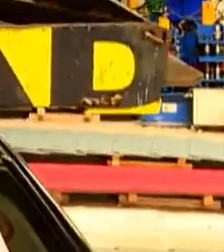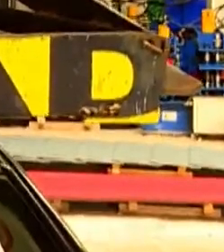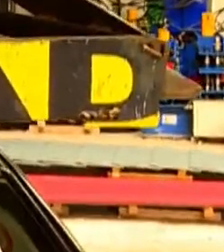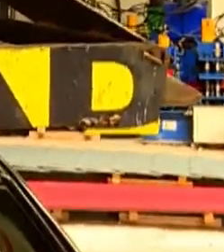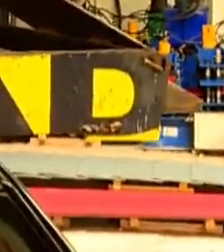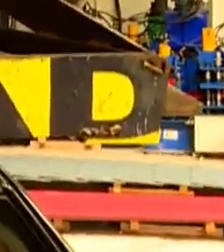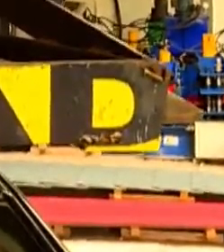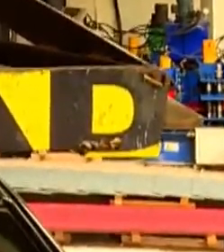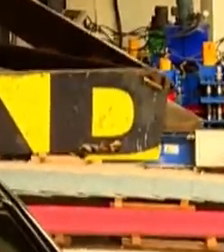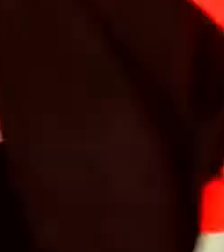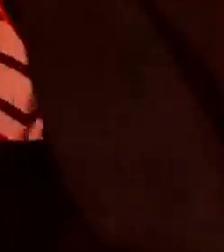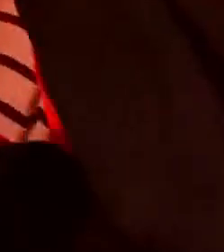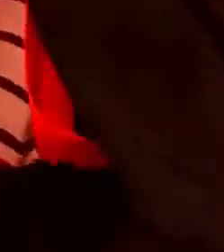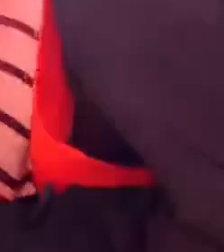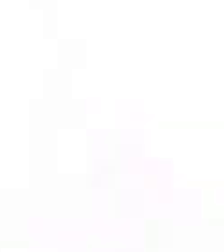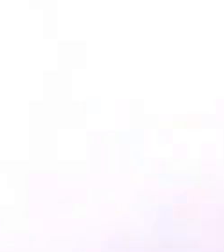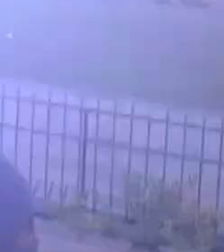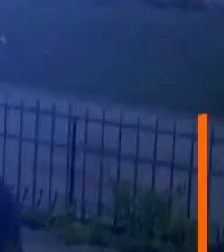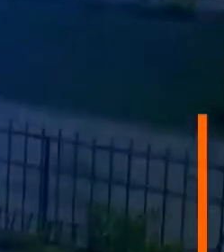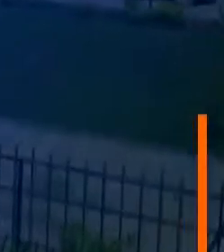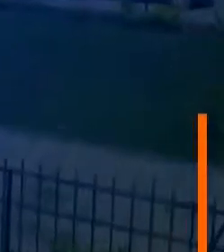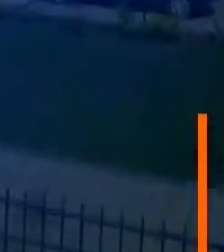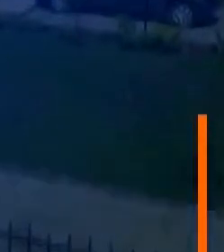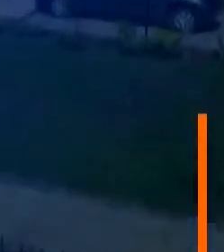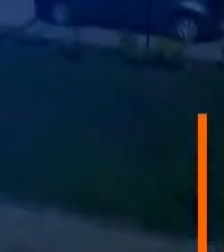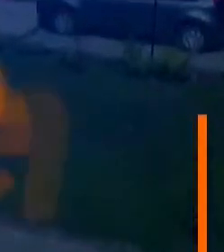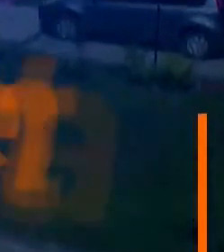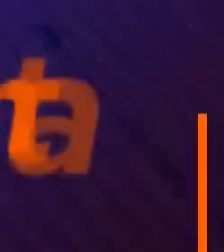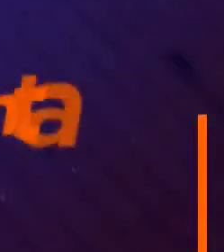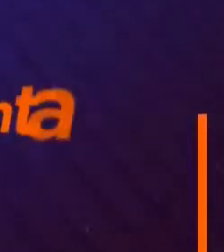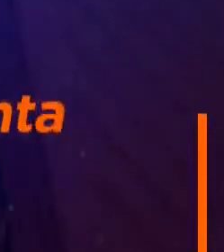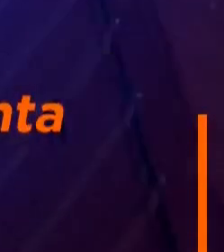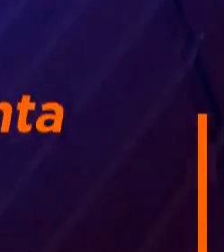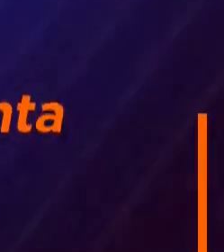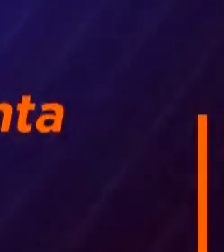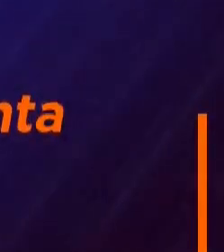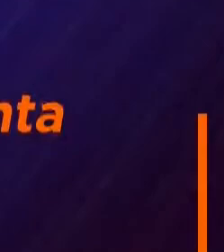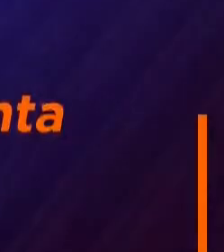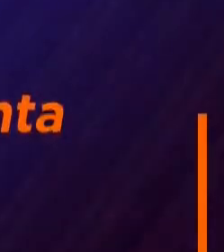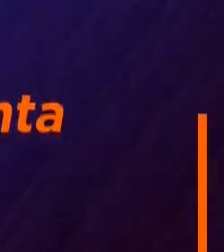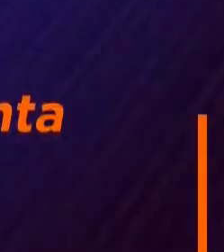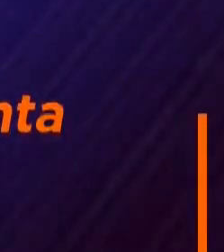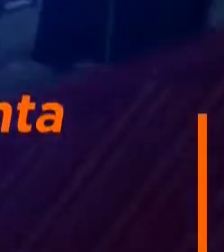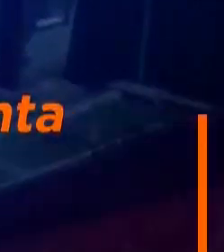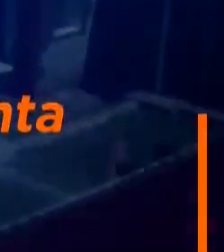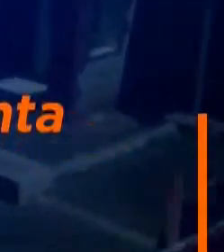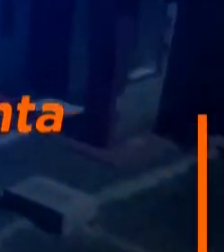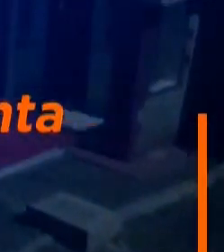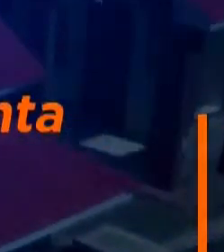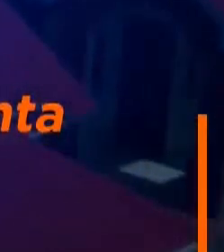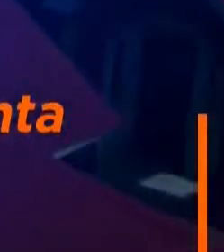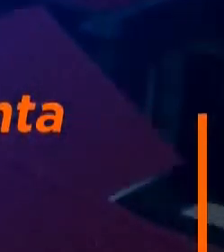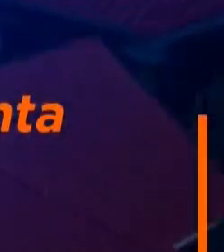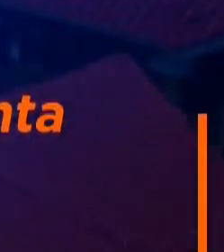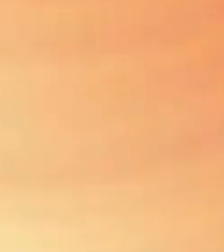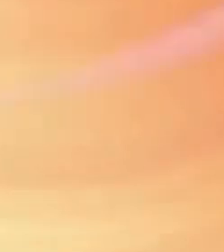free delivery guothe bũrũri-inĩ. Nyũmba nĩ mabati, na mabati ni Penta.